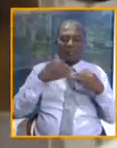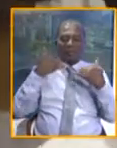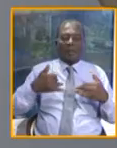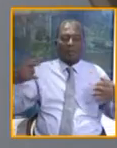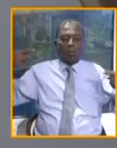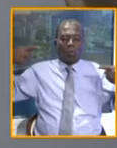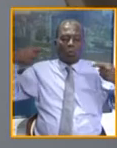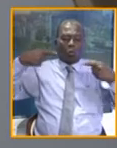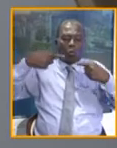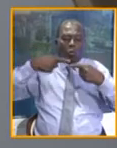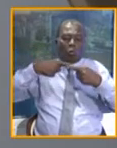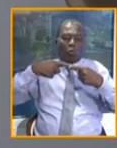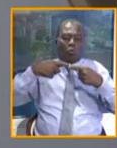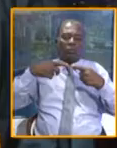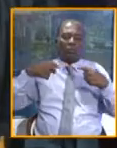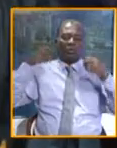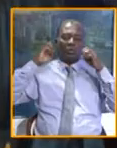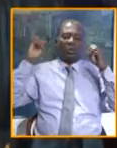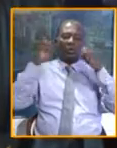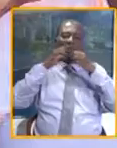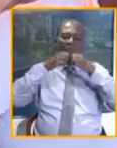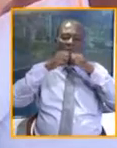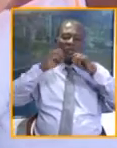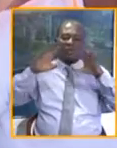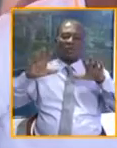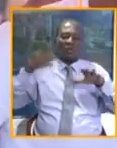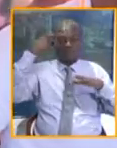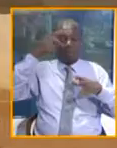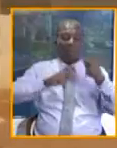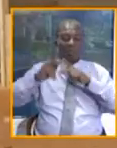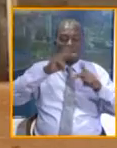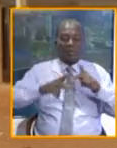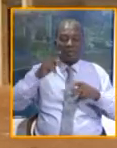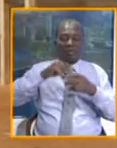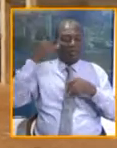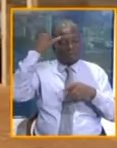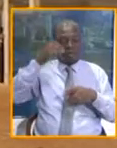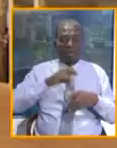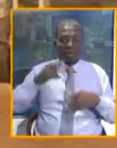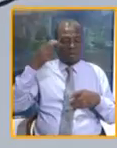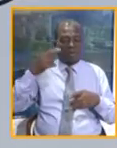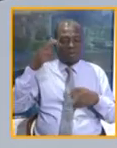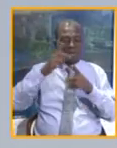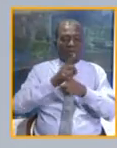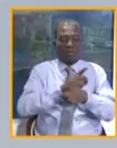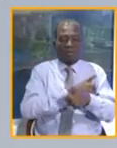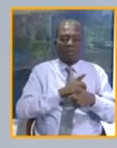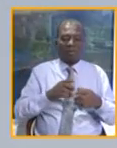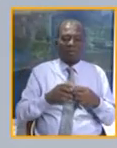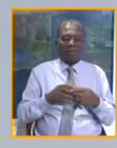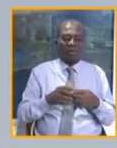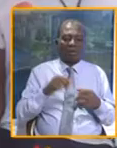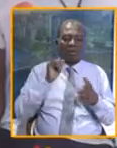réseau électrique national. Pour ces populations, cette initiative est l'aurore d'un développement pour le village de Coco.